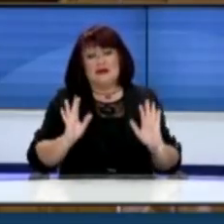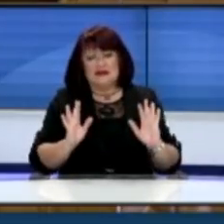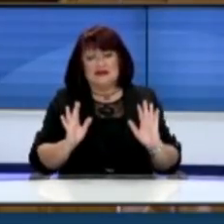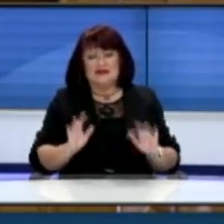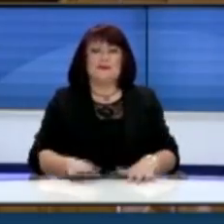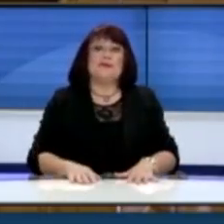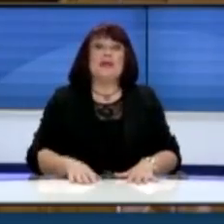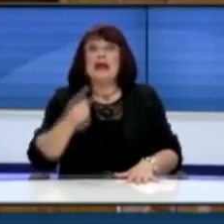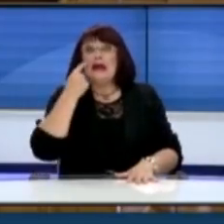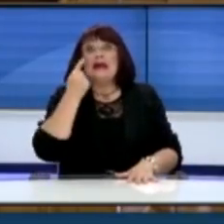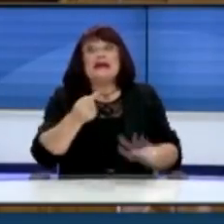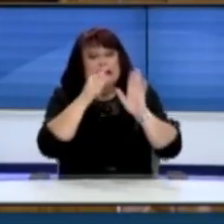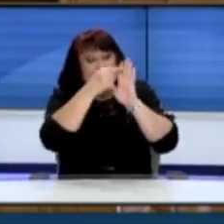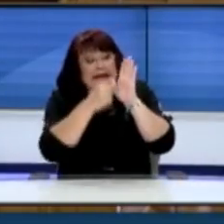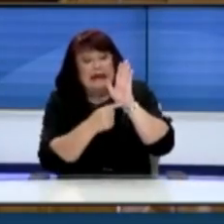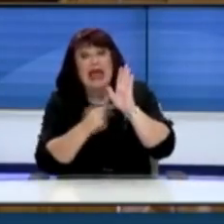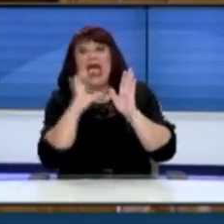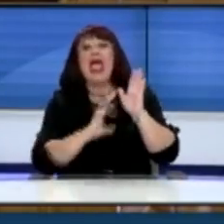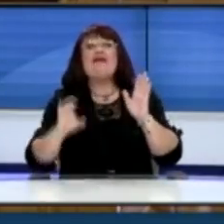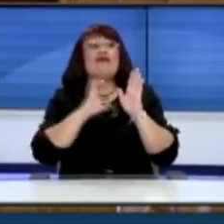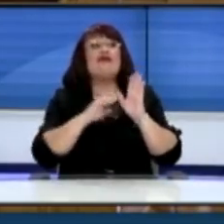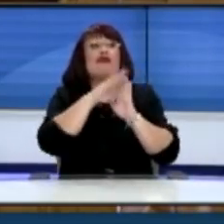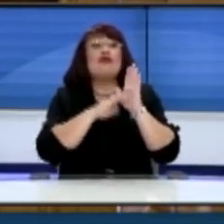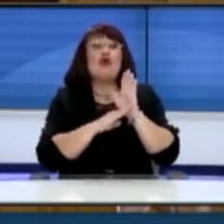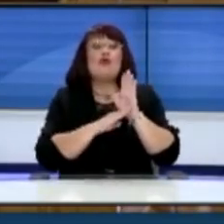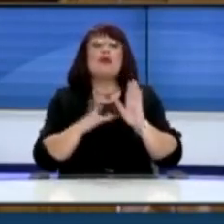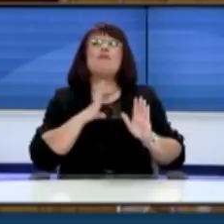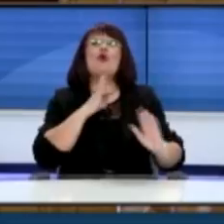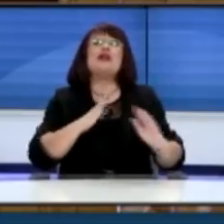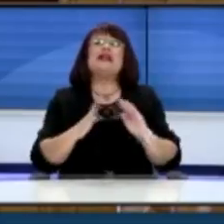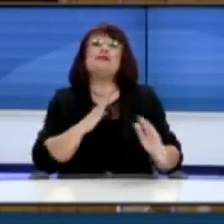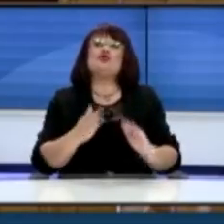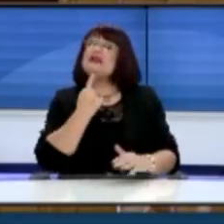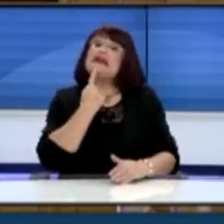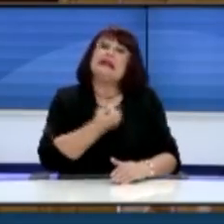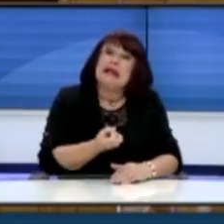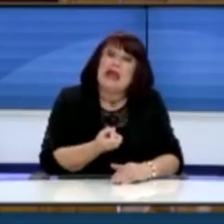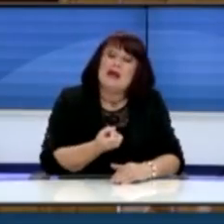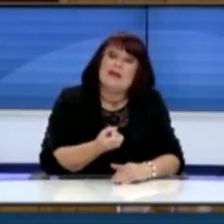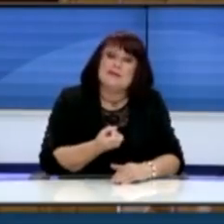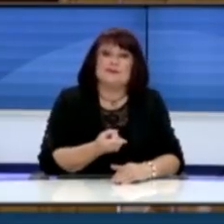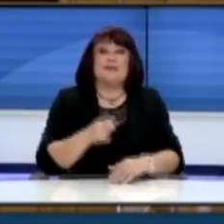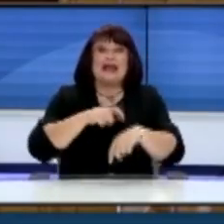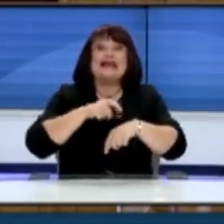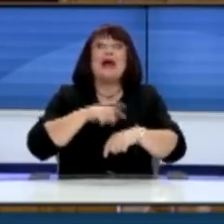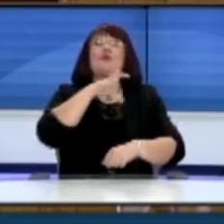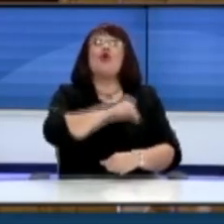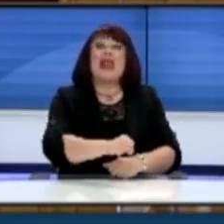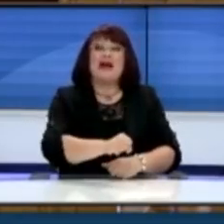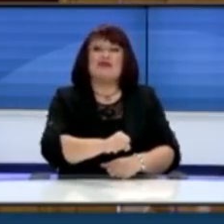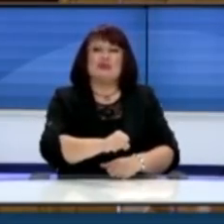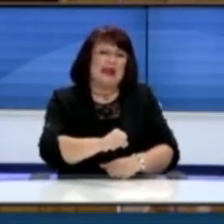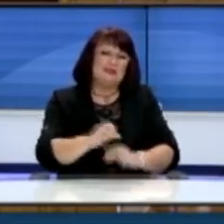τα όσα προβλέπει ο Ευρωπαϊκός Μηχανισμός Πολιτικής Προστασίας, όπου για την πρόληψη από